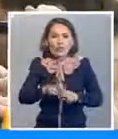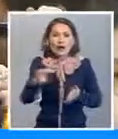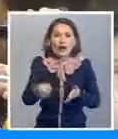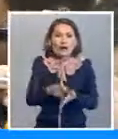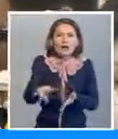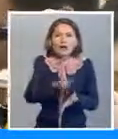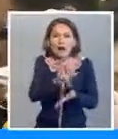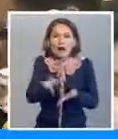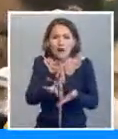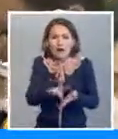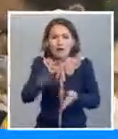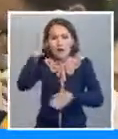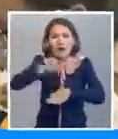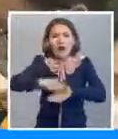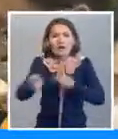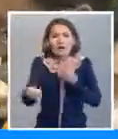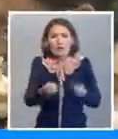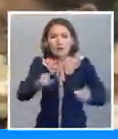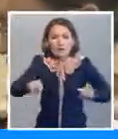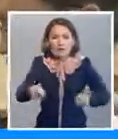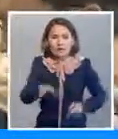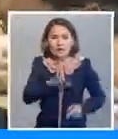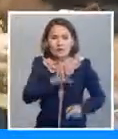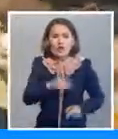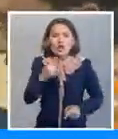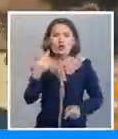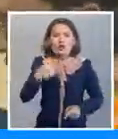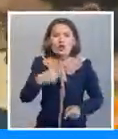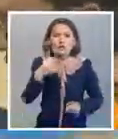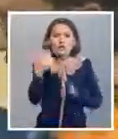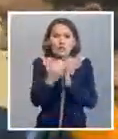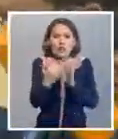қозғалғандығы туралы қаулымен танысты және 132-бапқа сәйкес күдікті ретінде ұсталды.